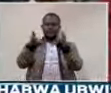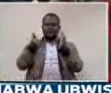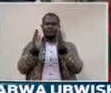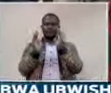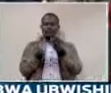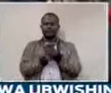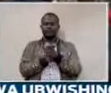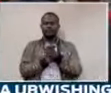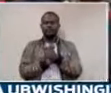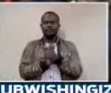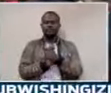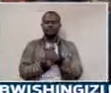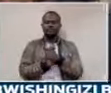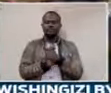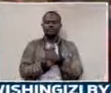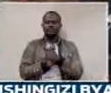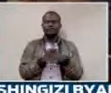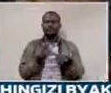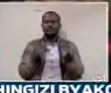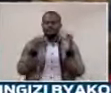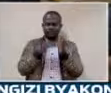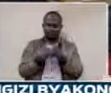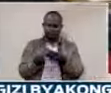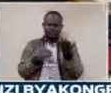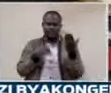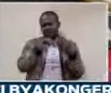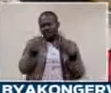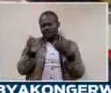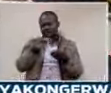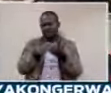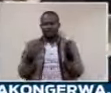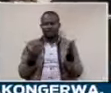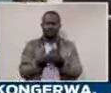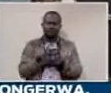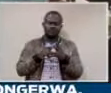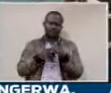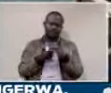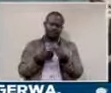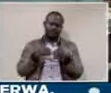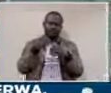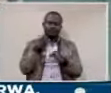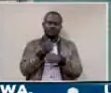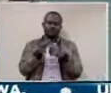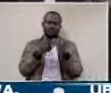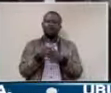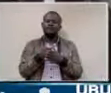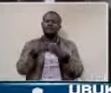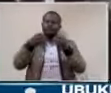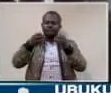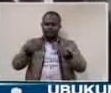ugereranyije. Ku rundi ruhande ariko hari ibindi bigo bishya byavutse bitanga akazi ku bari